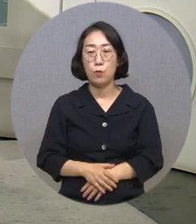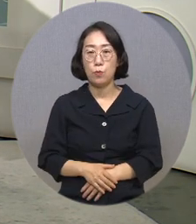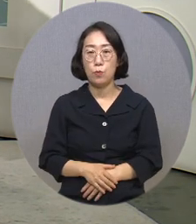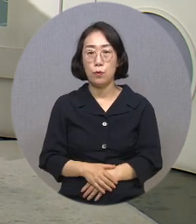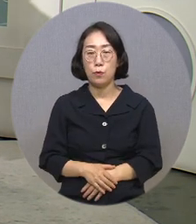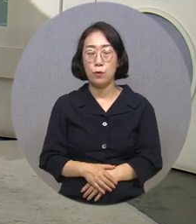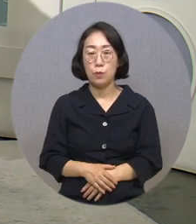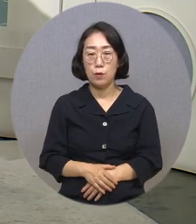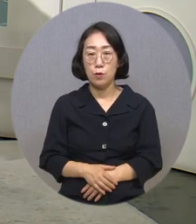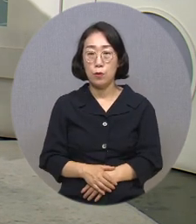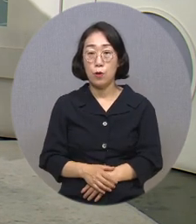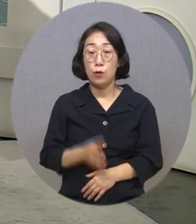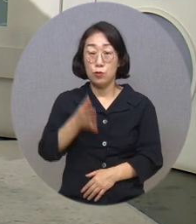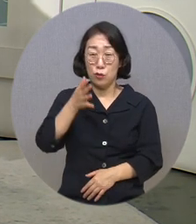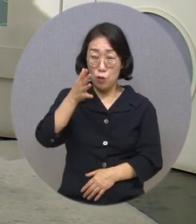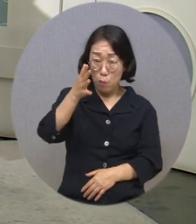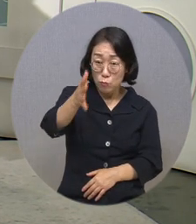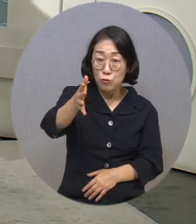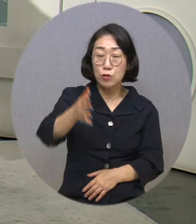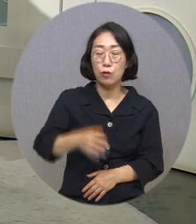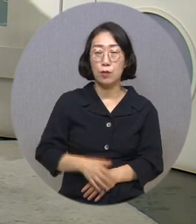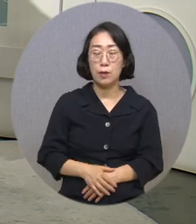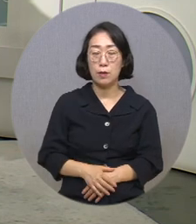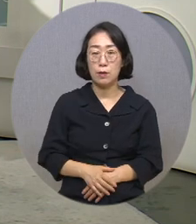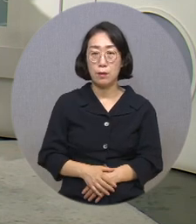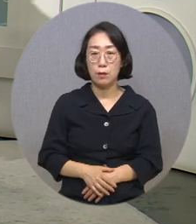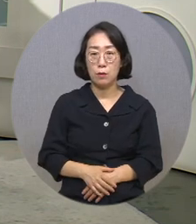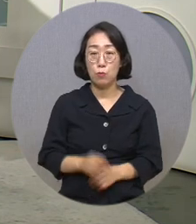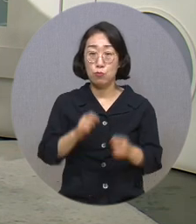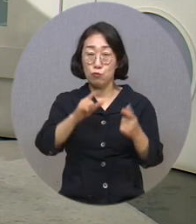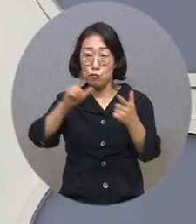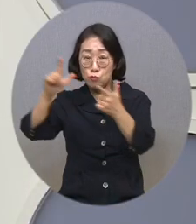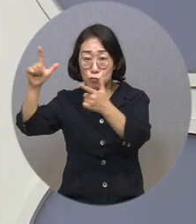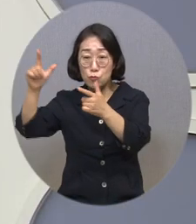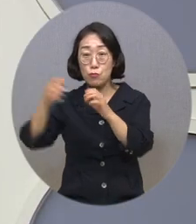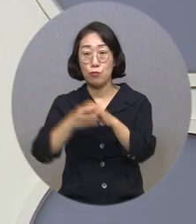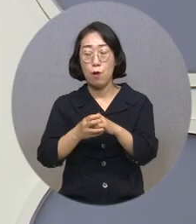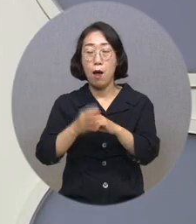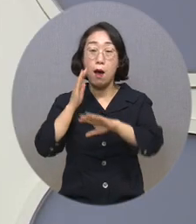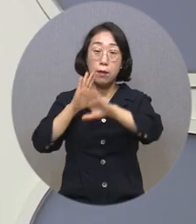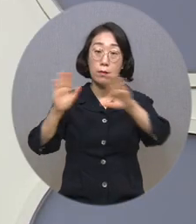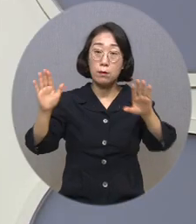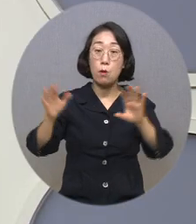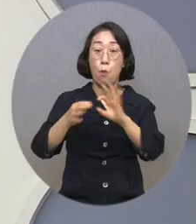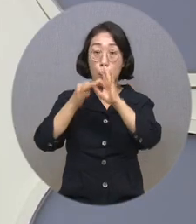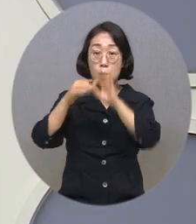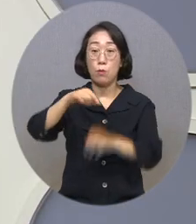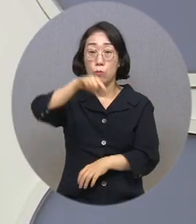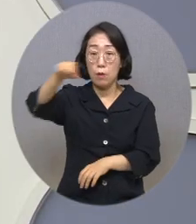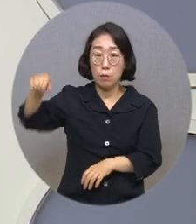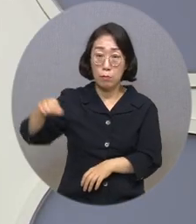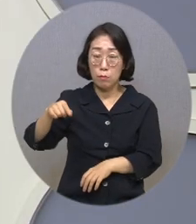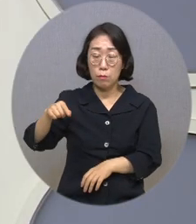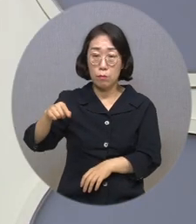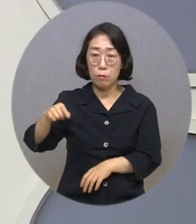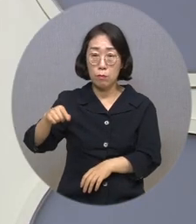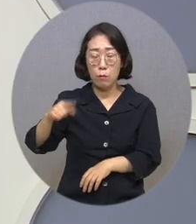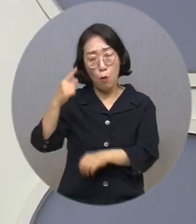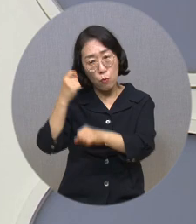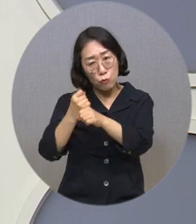그 전문적인 우주 그런 과를 다루는 진짜 대학이 없습니다. 그래서 저는